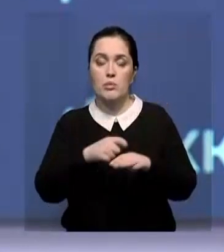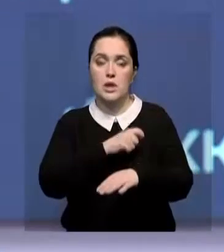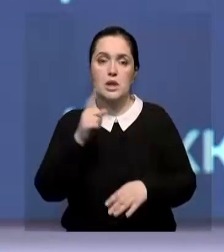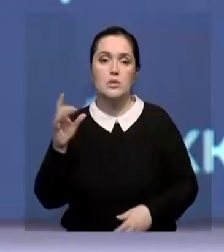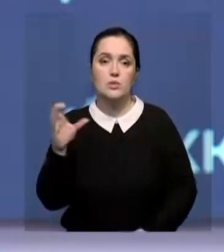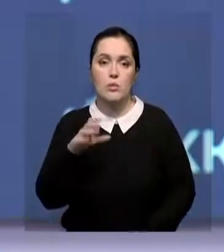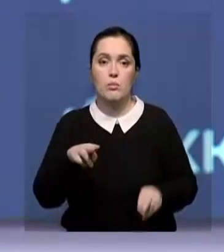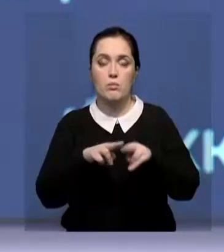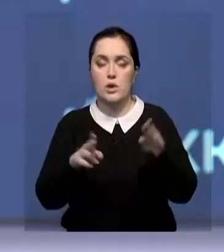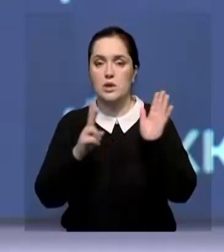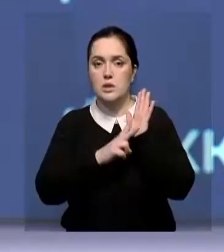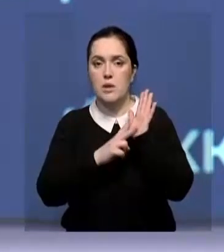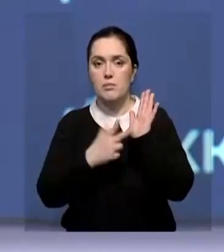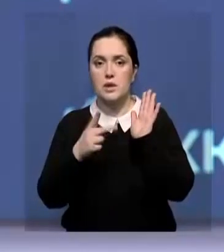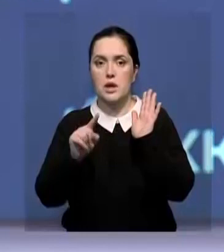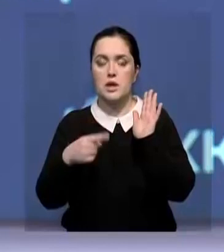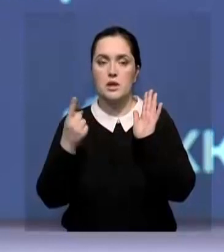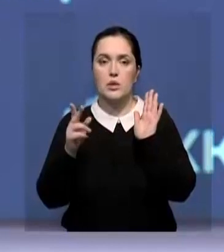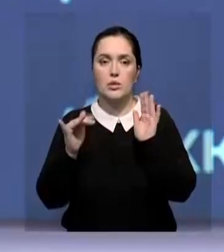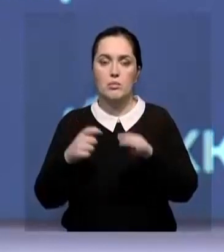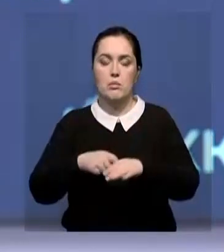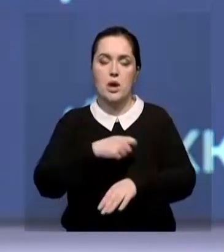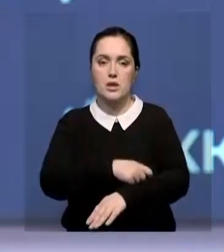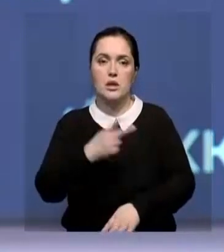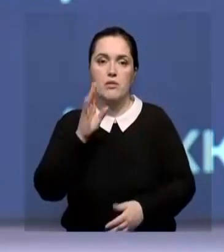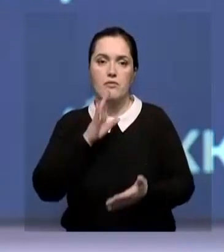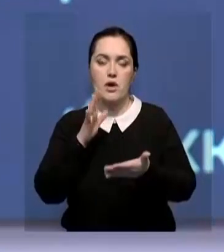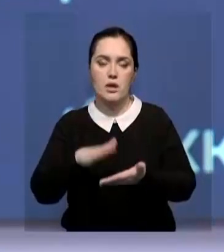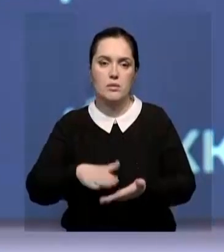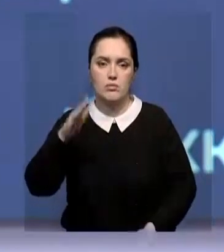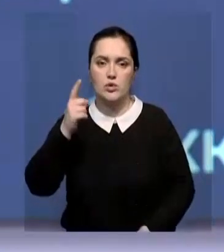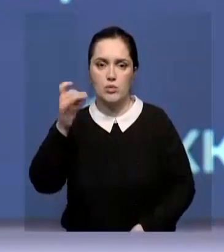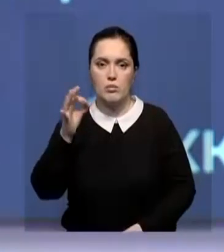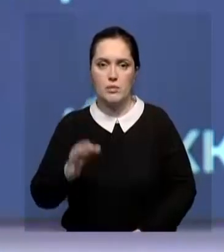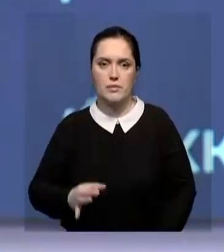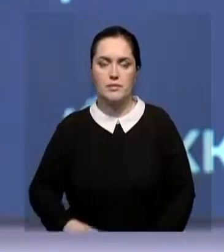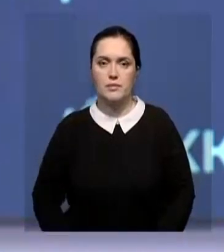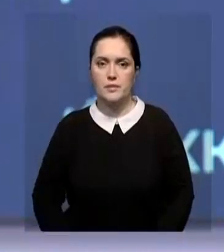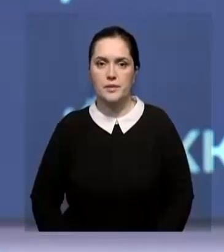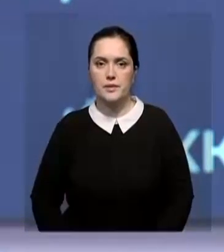Петропавловского 73,1 кубометр. Оба водохранилища наполнены на 100%.